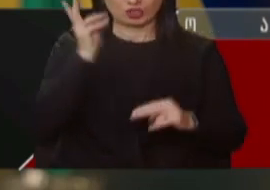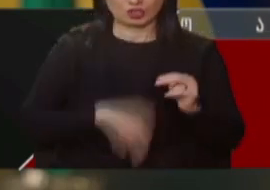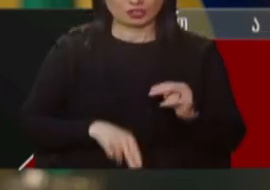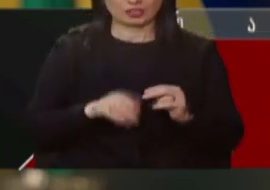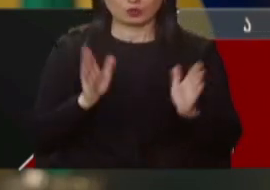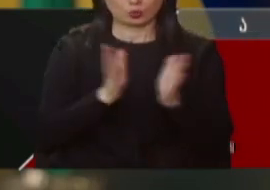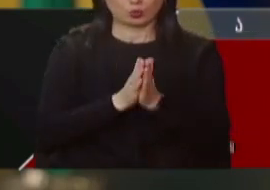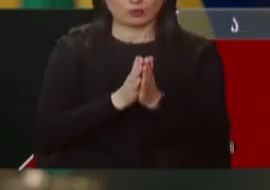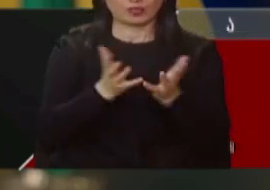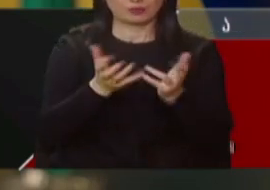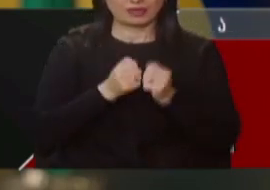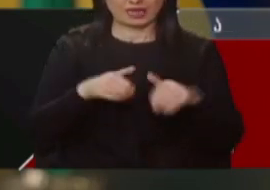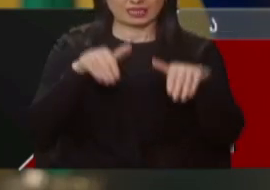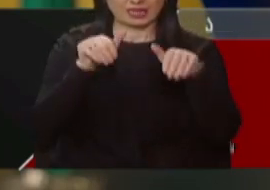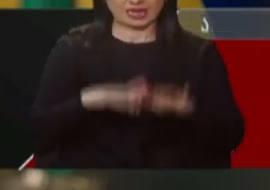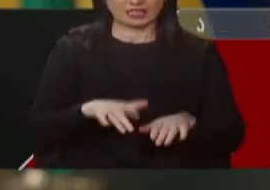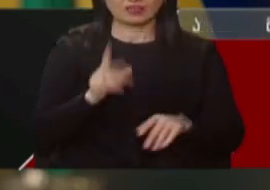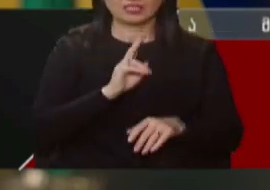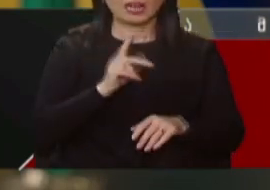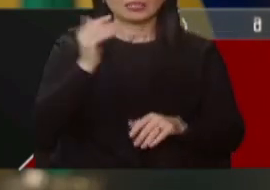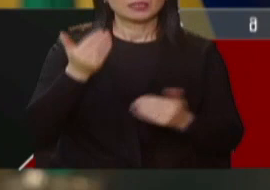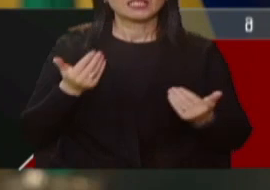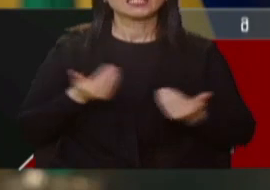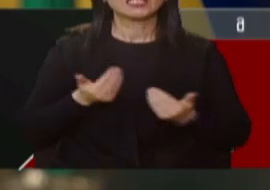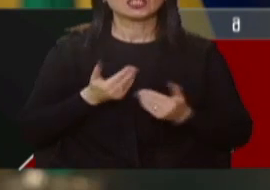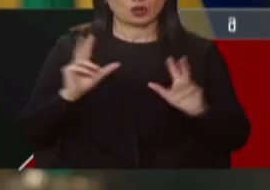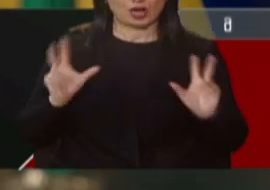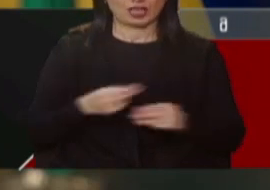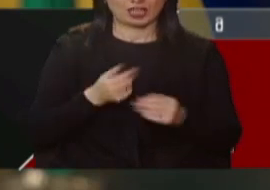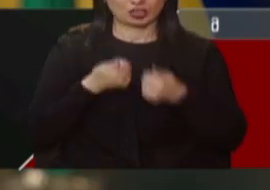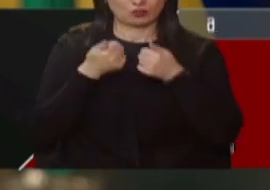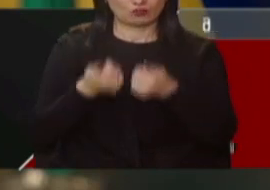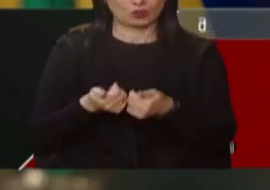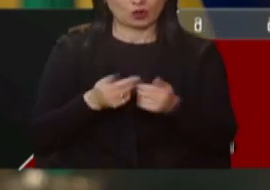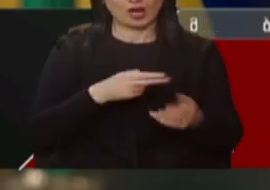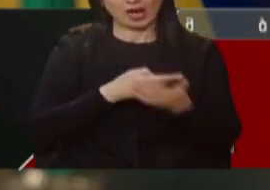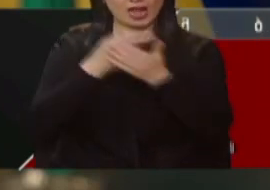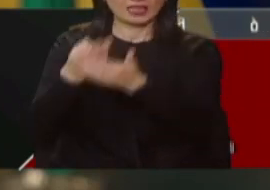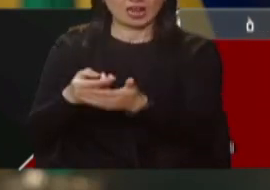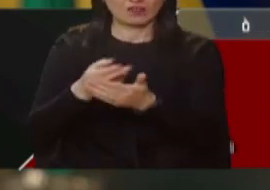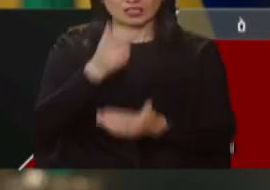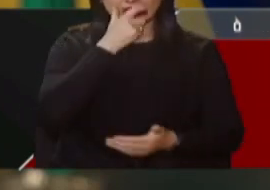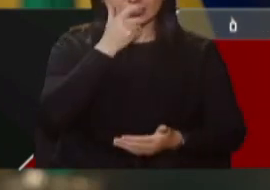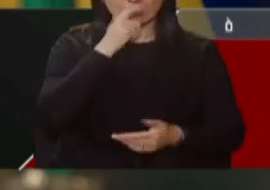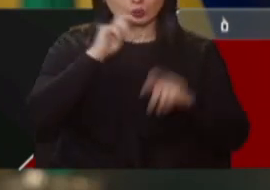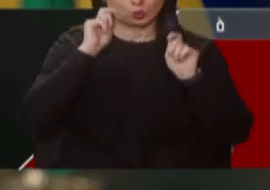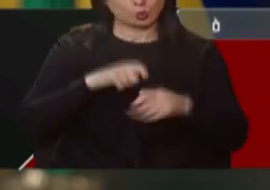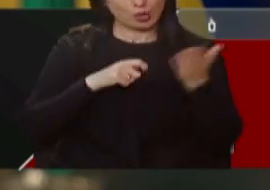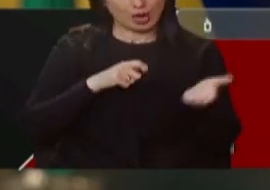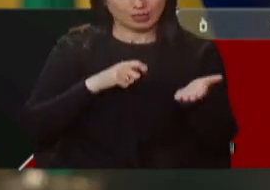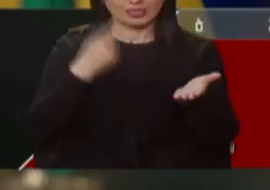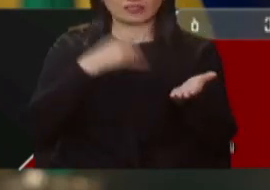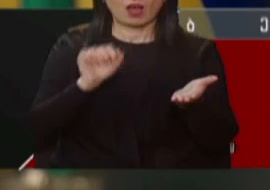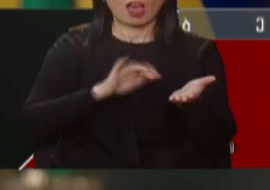შეწყდეს. გთხოვთ, მიიღეთ გადაწყვეტილება, რომელსაც მისი სიცოცხლის გადარჩენა შეუძლია. გადაიყვანეთ მიხეილ სააკაშვილი უკრაინის,